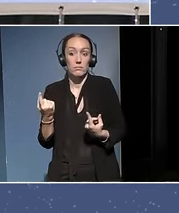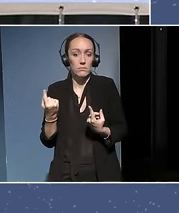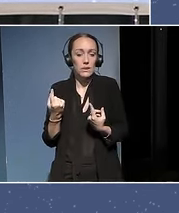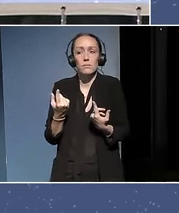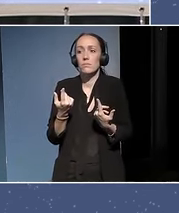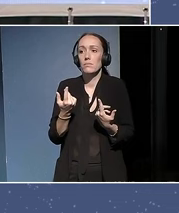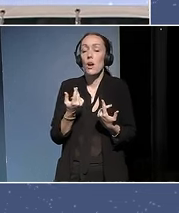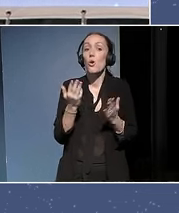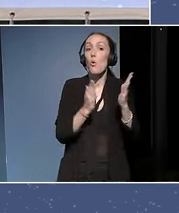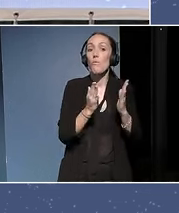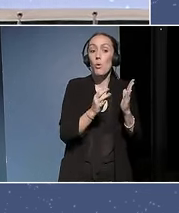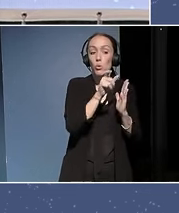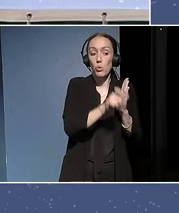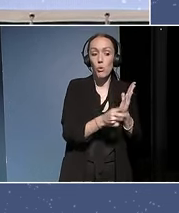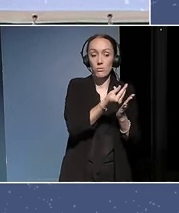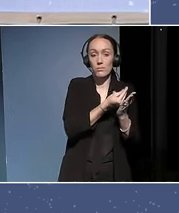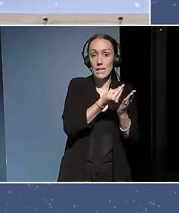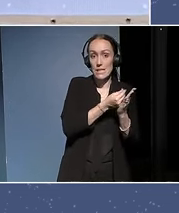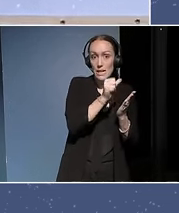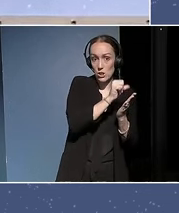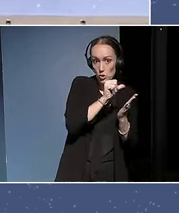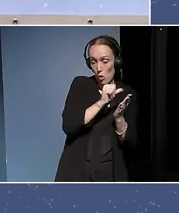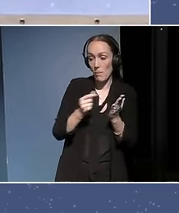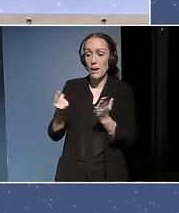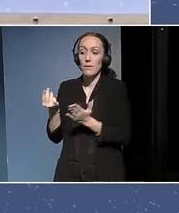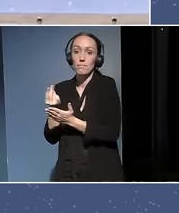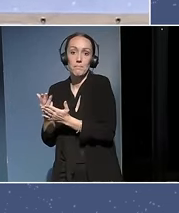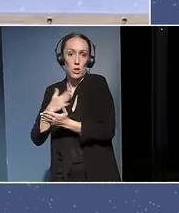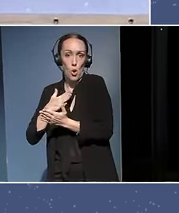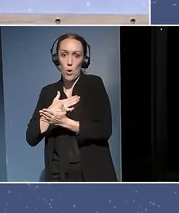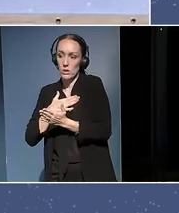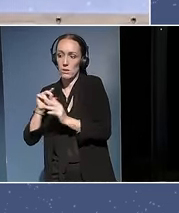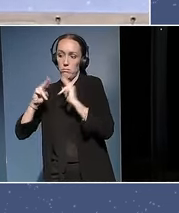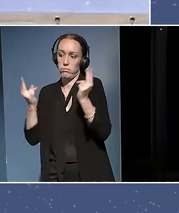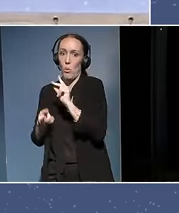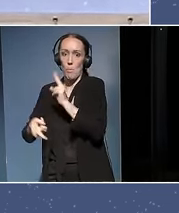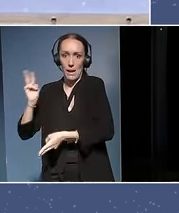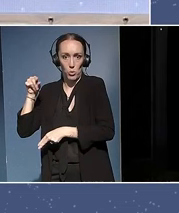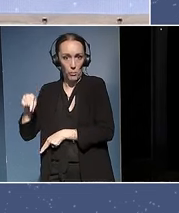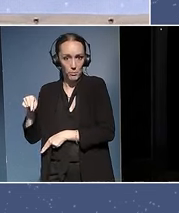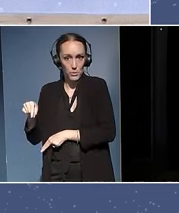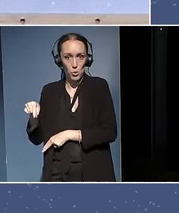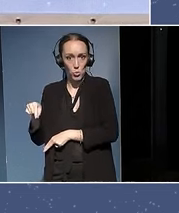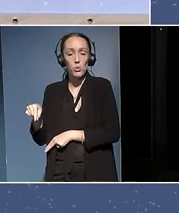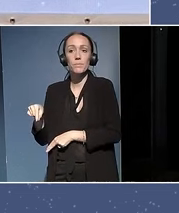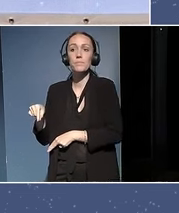sì Questo neo tipo l'abbiamo chiamato tecnicamente vuol dire l'esemplare di